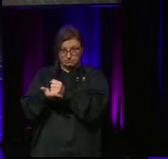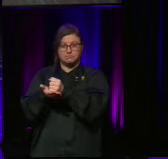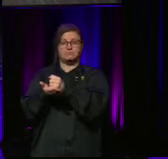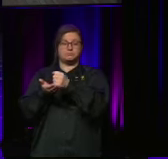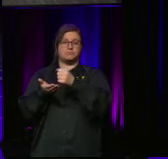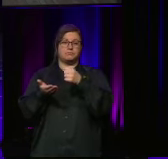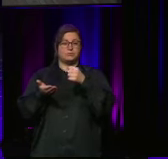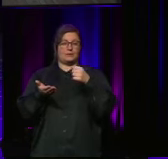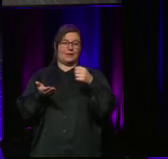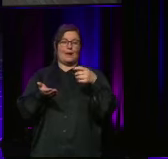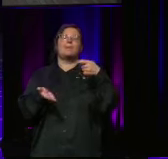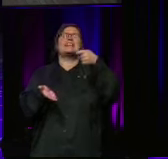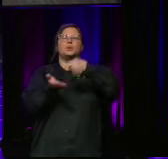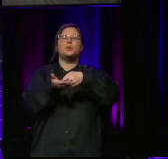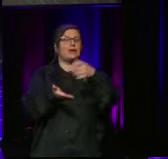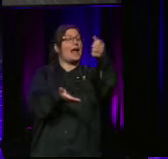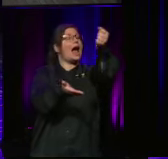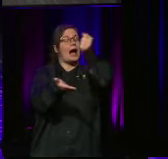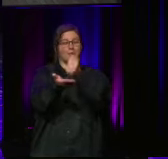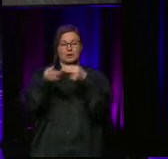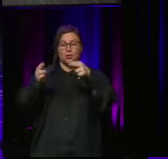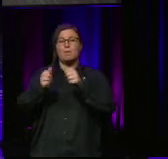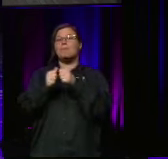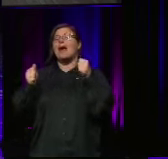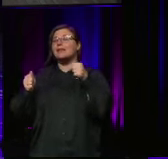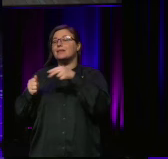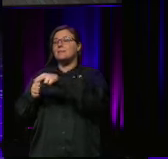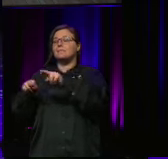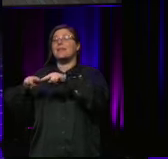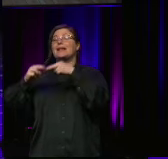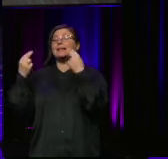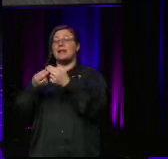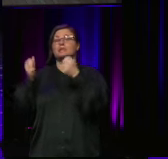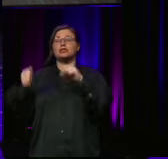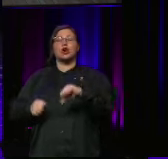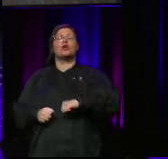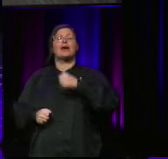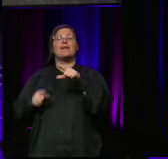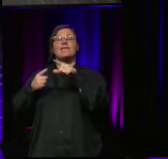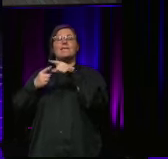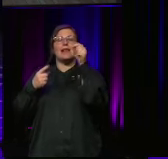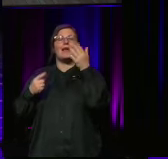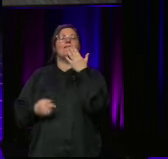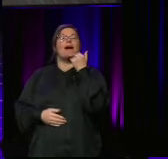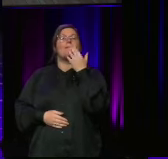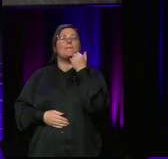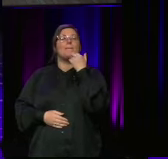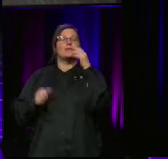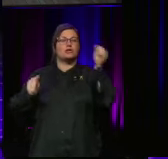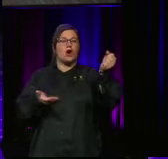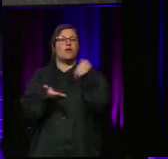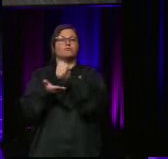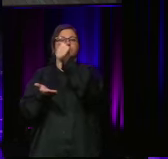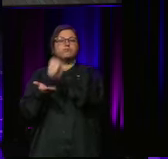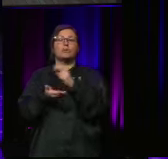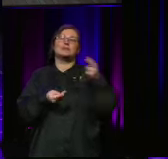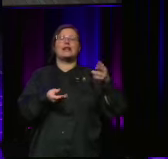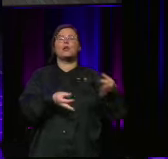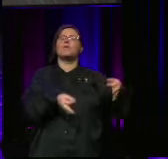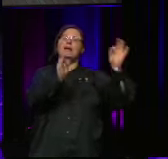om tillsättning av domaren. Men domarnämnden ska vara exklusivt på att välja ut vilka domare som ska tillsättas av regeringen. Ett